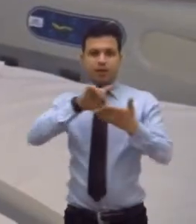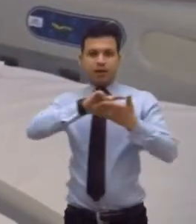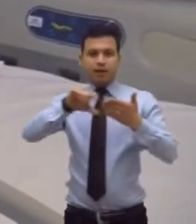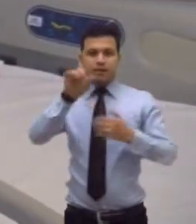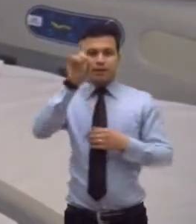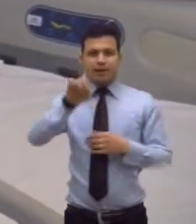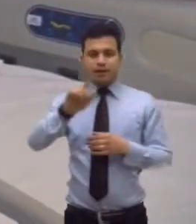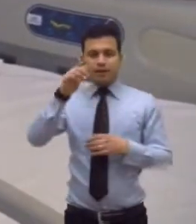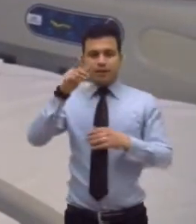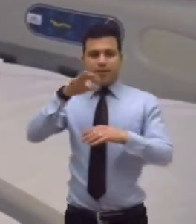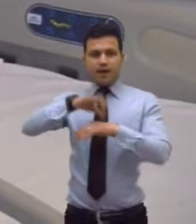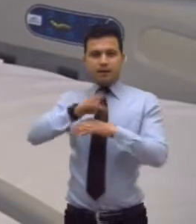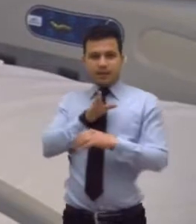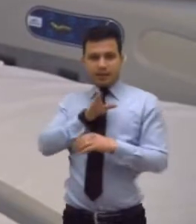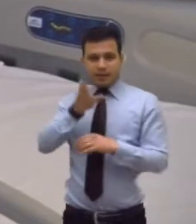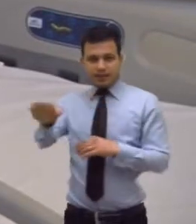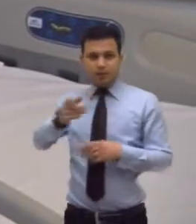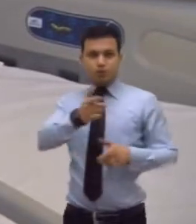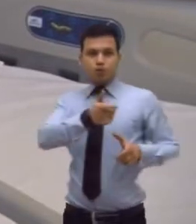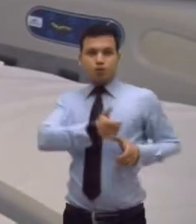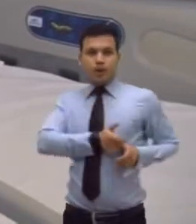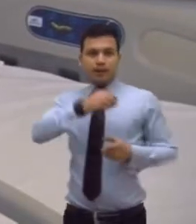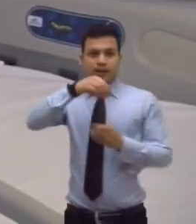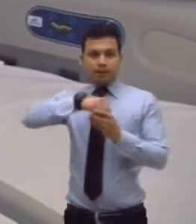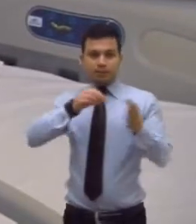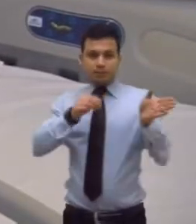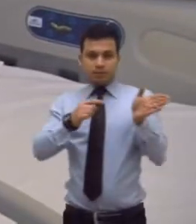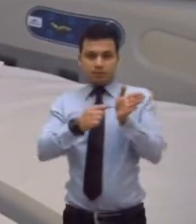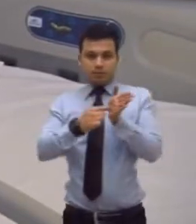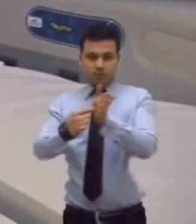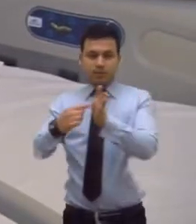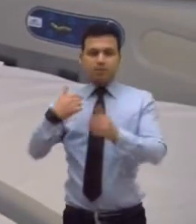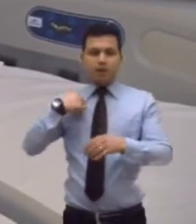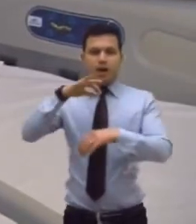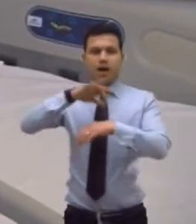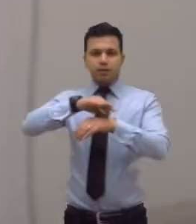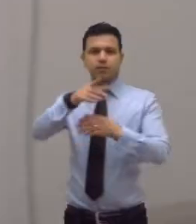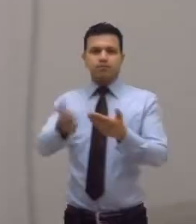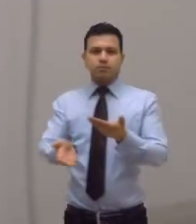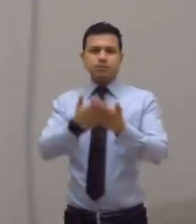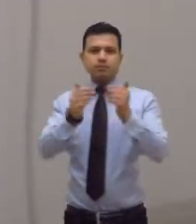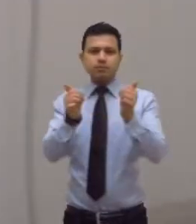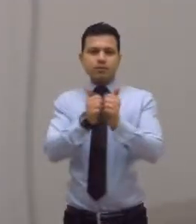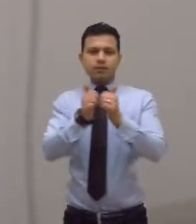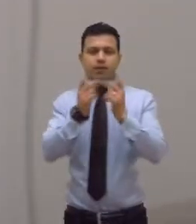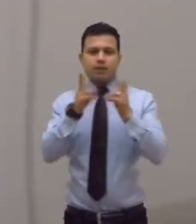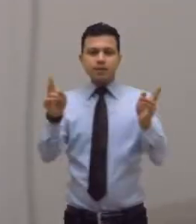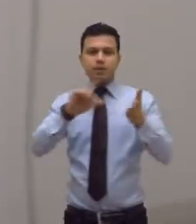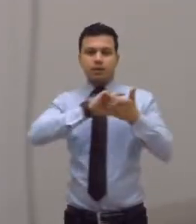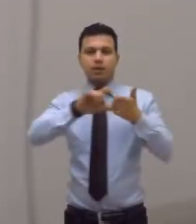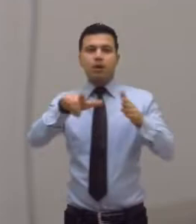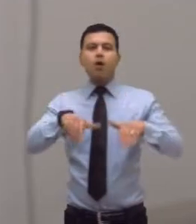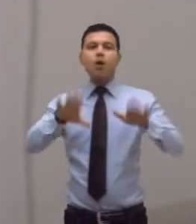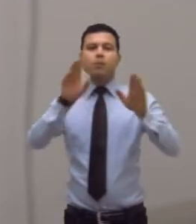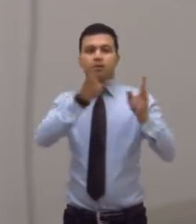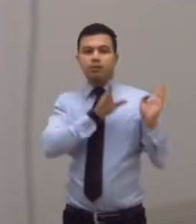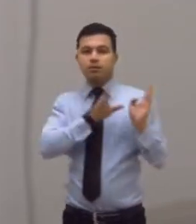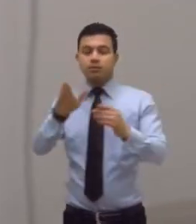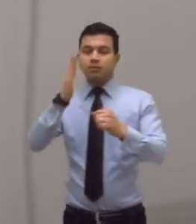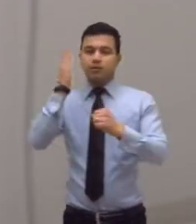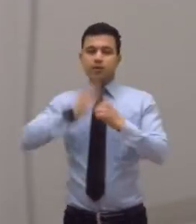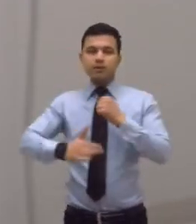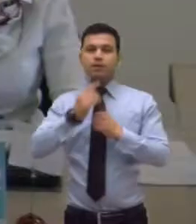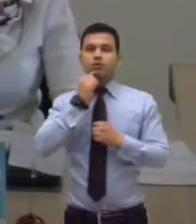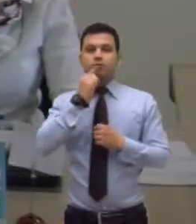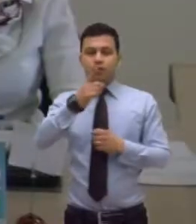kartınızı hastanemize girişlerde güvenlik açısından görülmesi istendiği durumlarda güvenlik görevlilerimize, ayrıca yemek